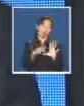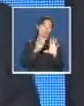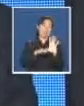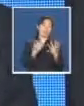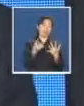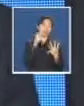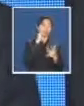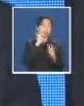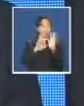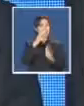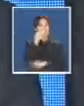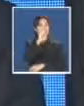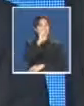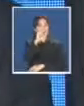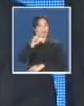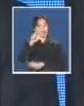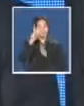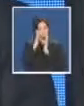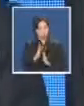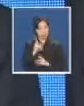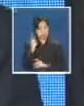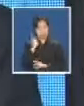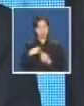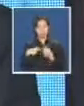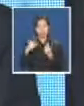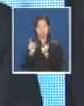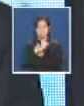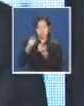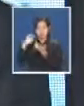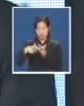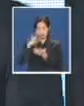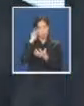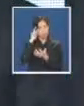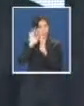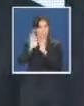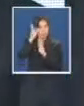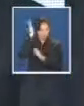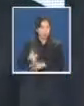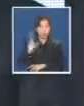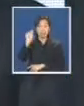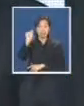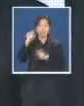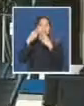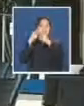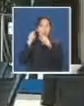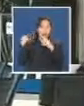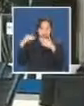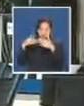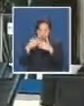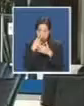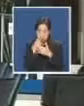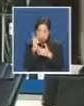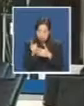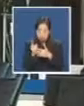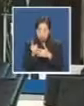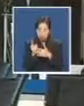ควรจะมีคนอยู่ในระบบประกันสังคมเนี่ยประมาณ 20กว่าล้านคนและปัจจุบันนั้นที่ทำมาเป็นเวลานานเนี่ยเราก็จะติด